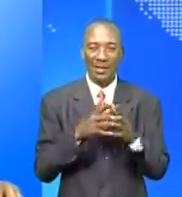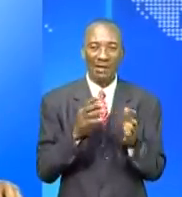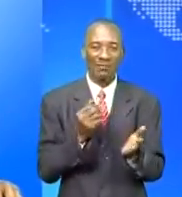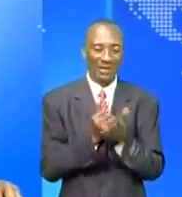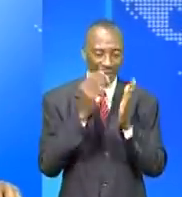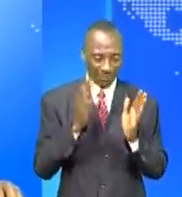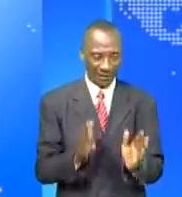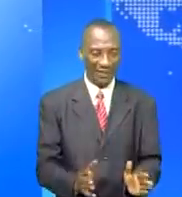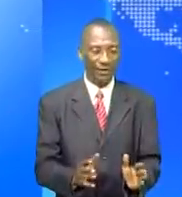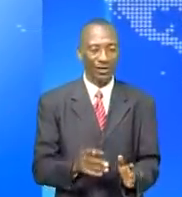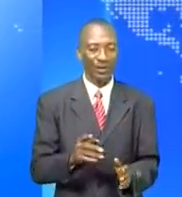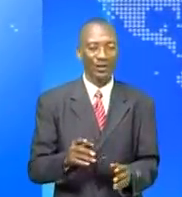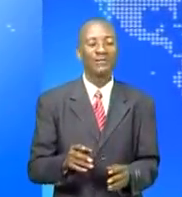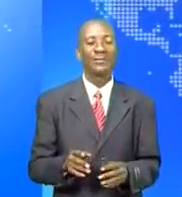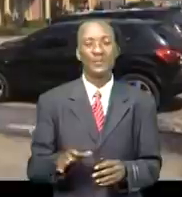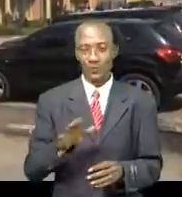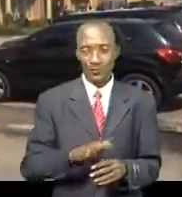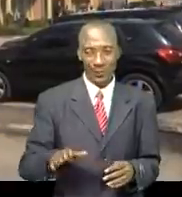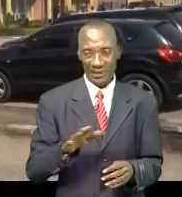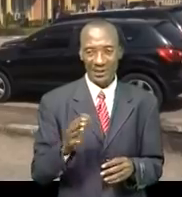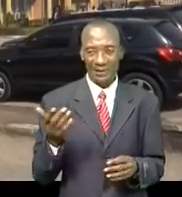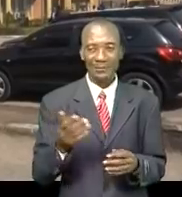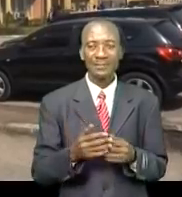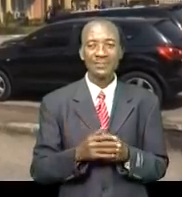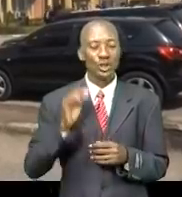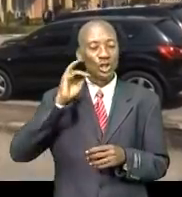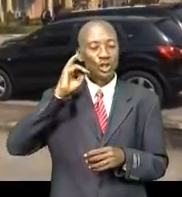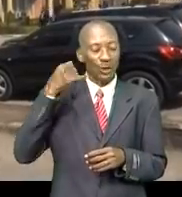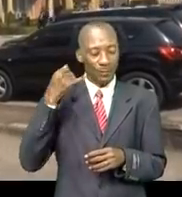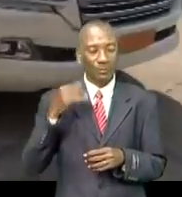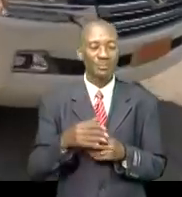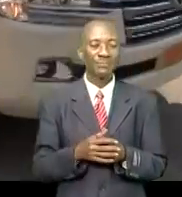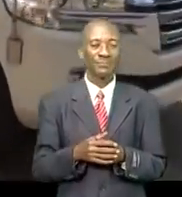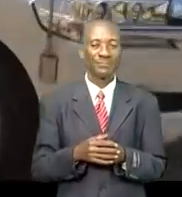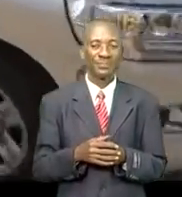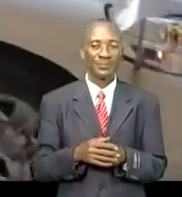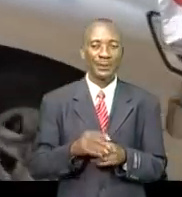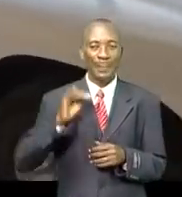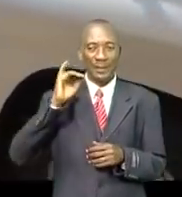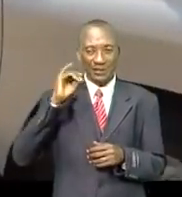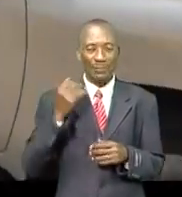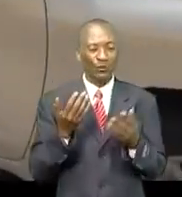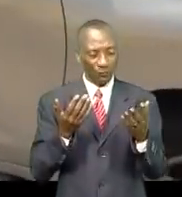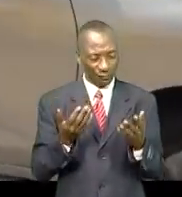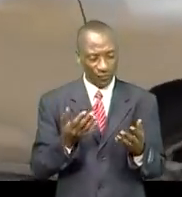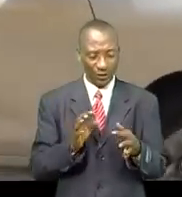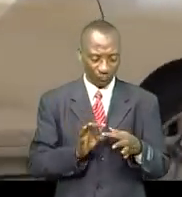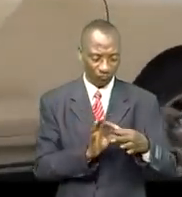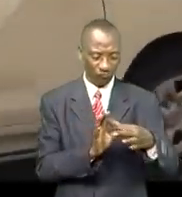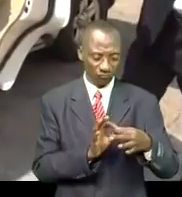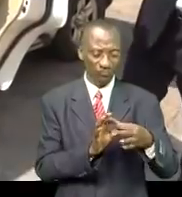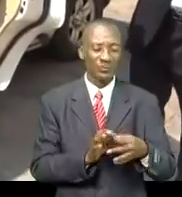en RDC, Peggy Mukunda. Le Japon veut poursuivre sa coopération bilatérale entre la